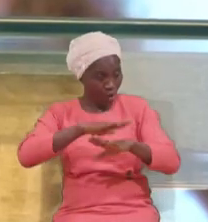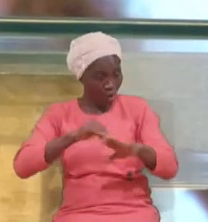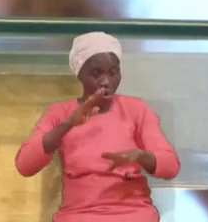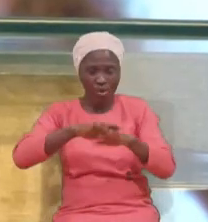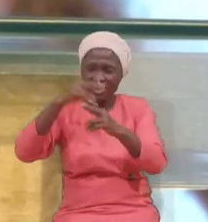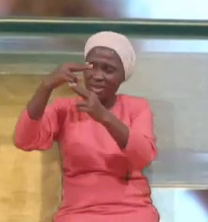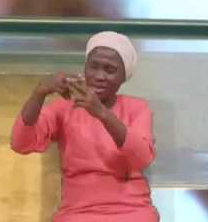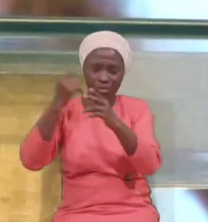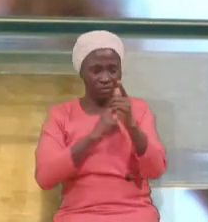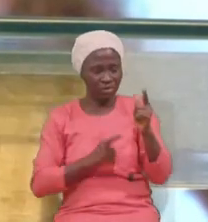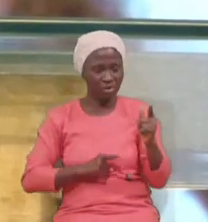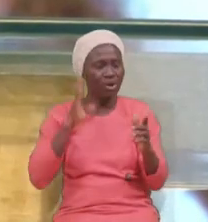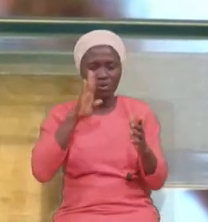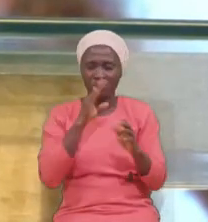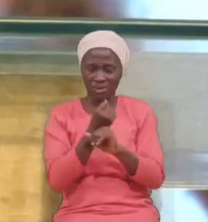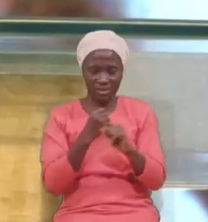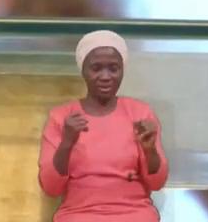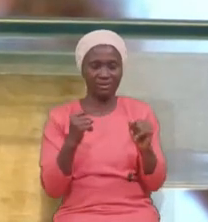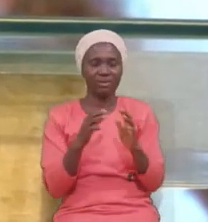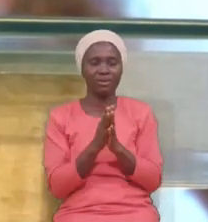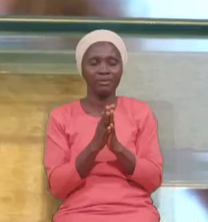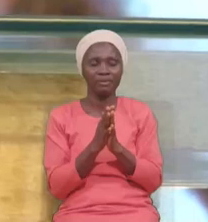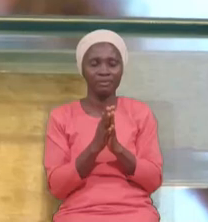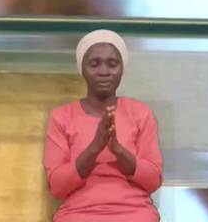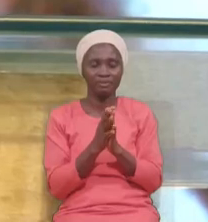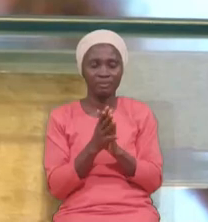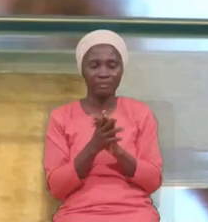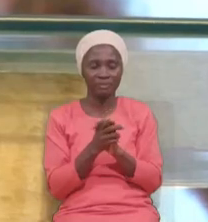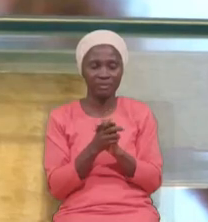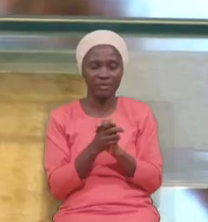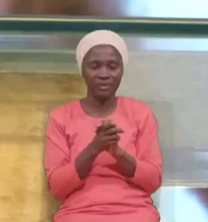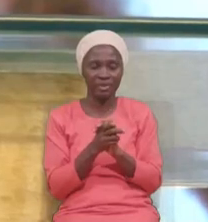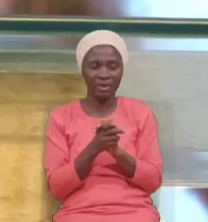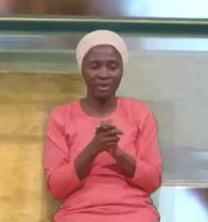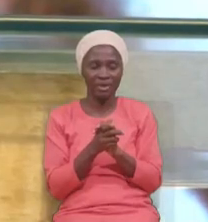invoquera le nom du Seigneur sera sauvé.